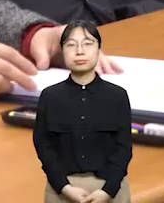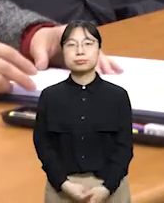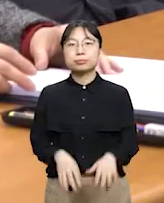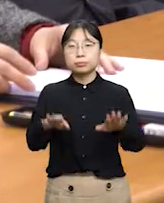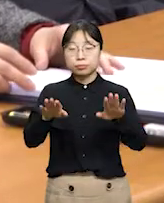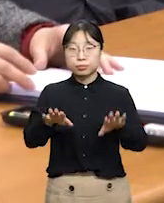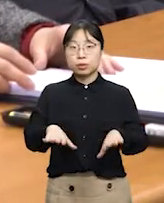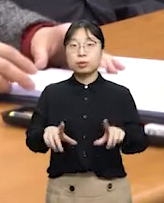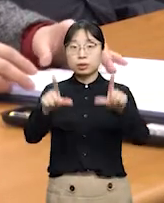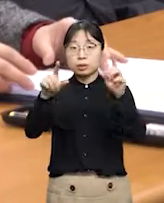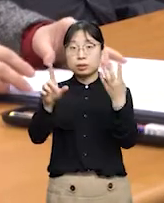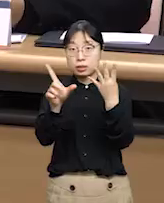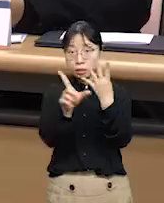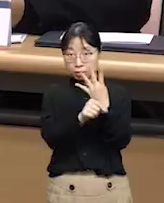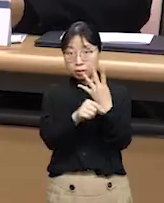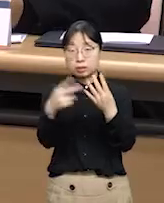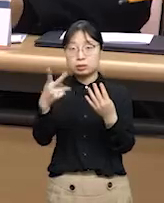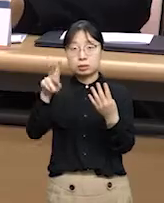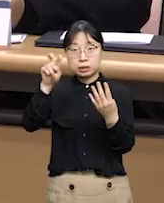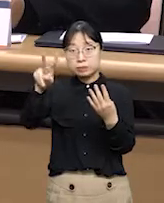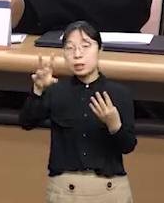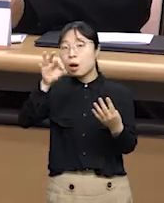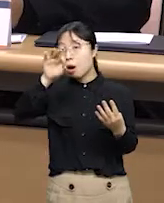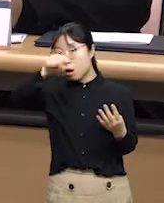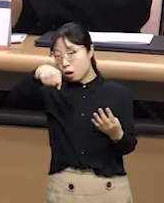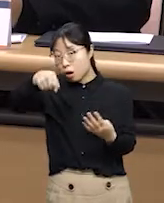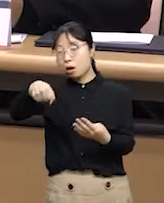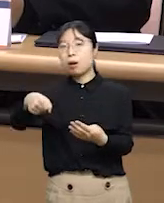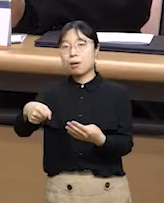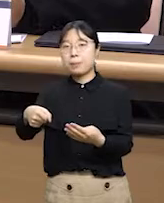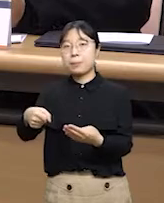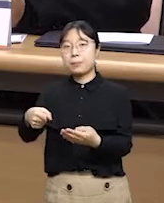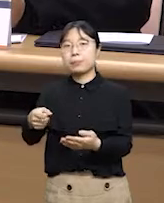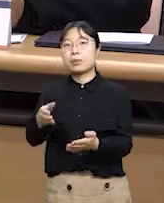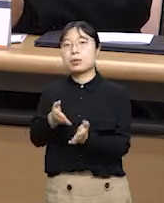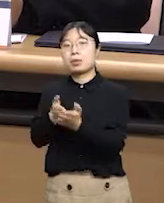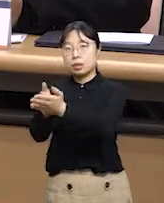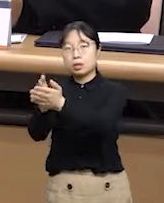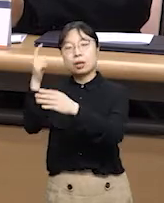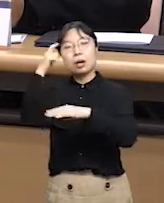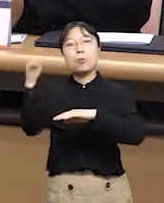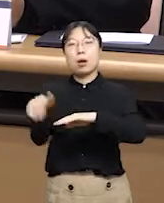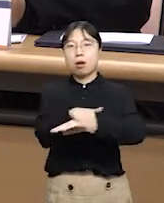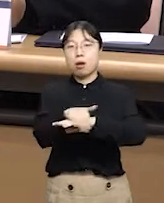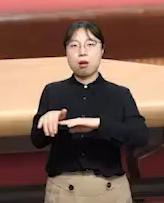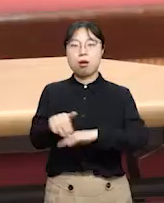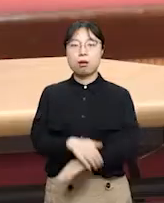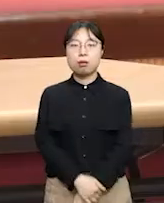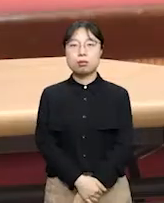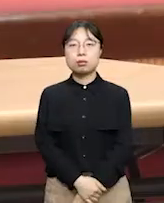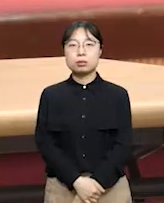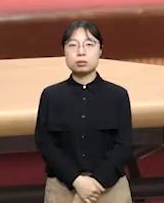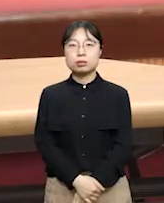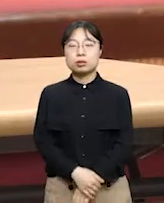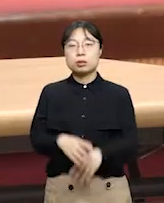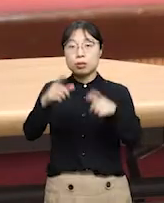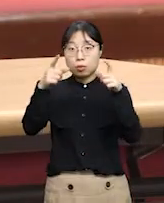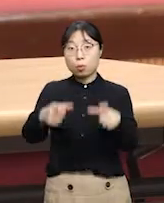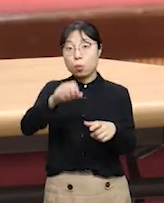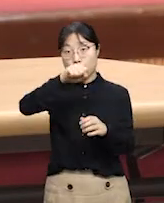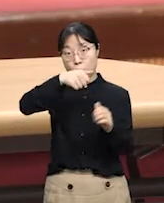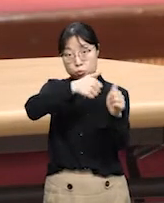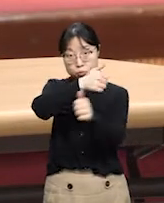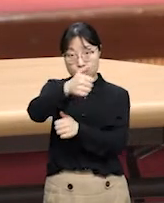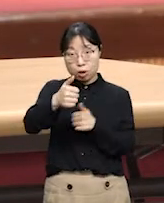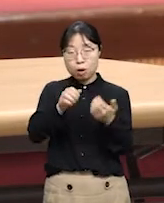오는 4월에는 2022년에 반영할 주민참여 예산 제안 사업을 공모할 계획이라는데요. 주민참여 예산위원회는